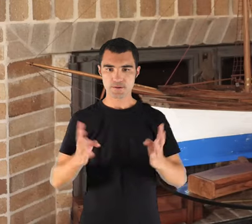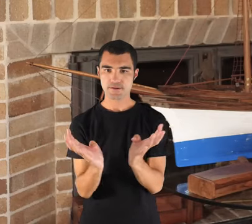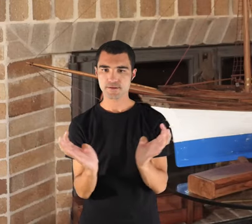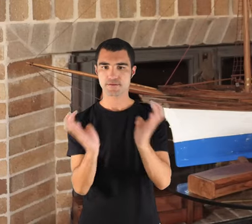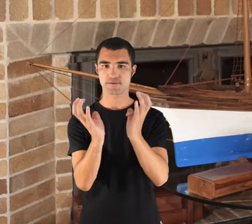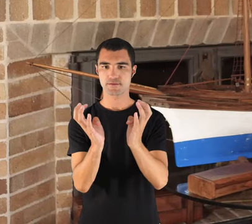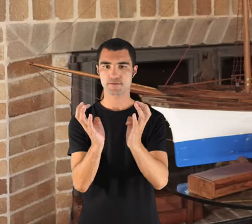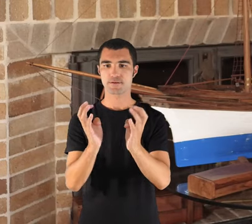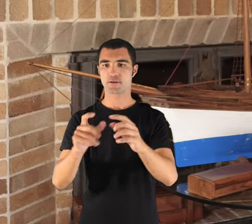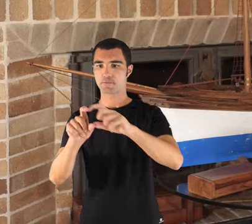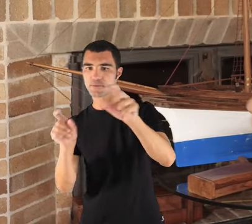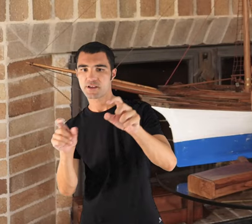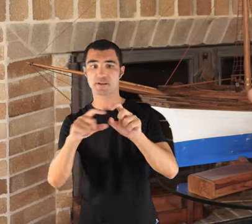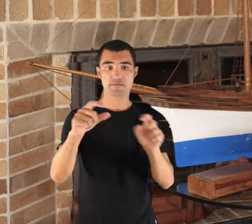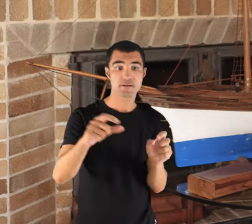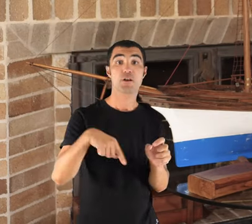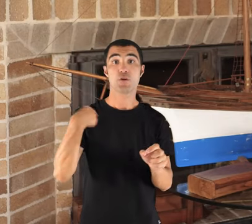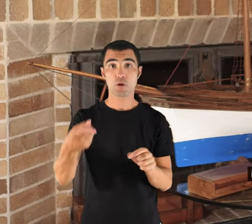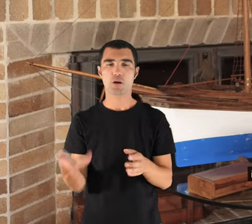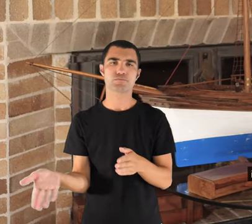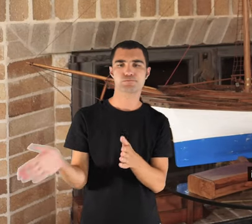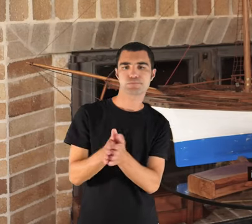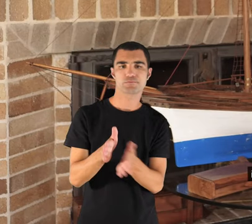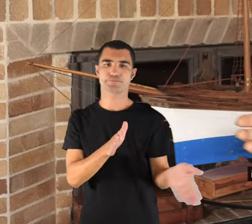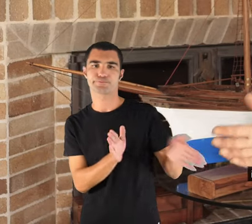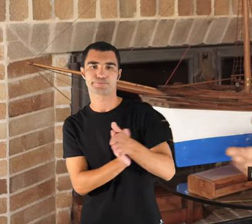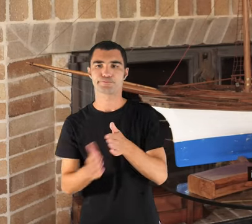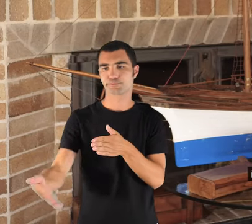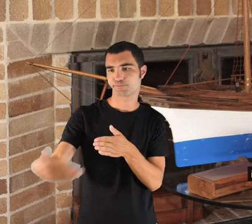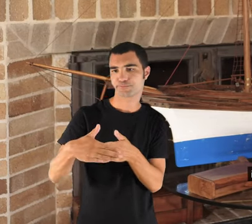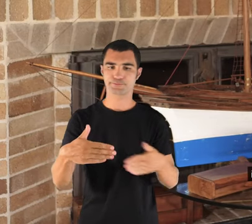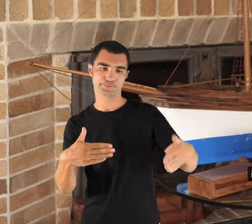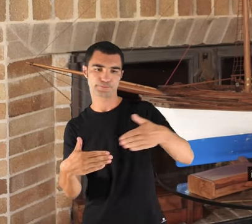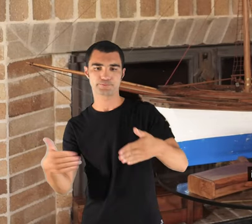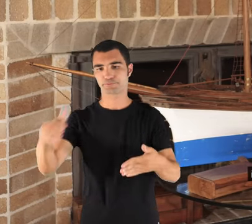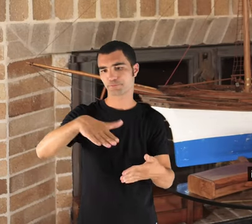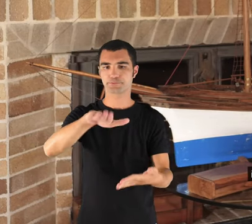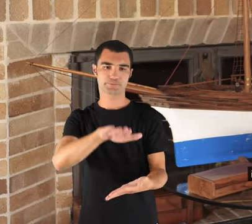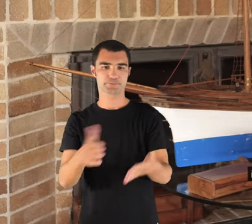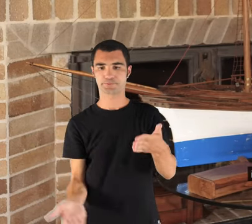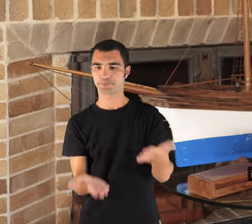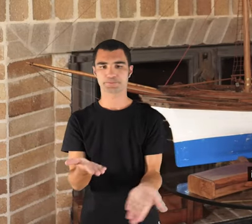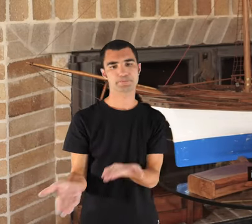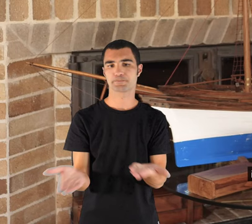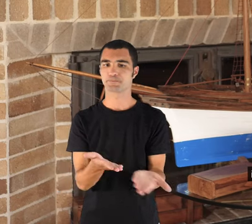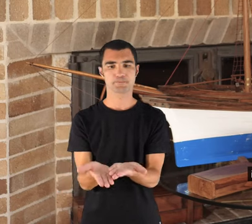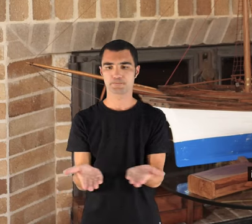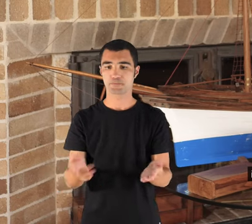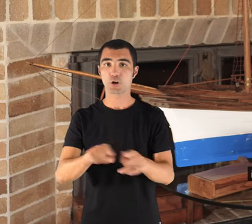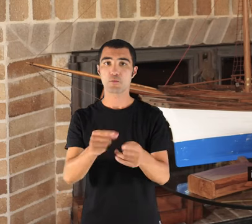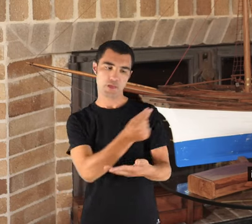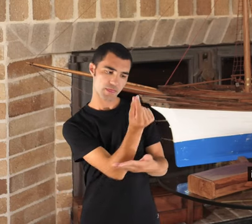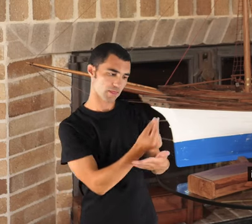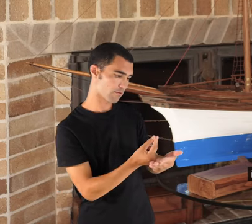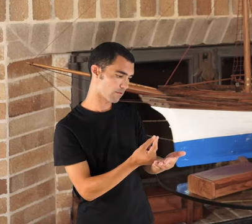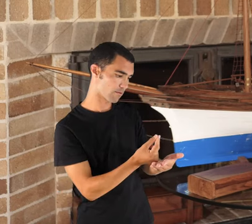mestir. Una vegada així, després els ensemblaven i els anaven col·locant de manera que segons el plano la